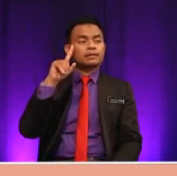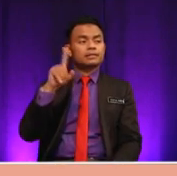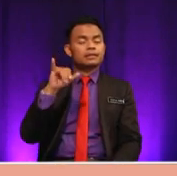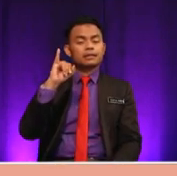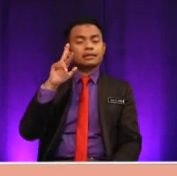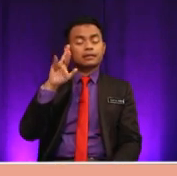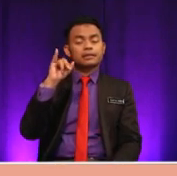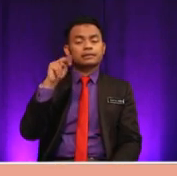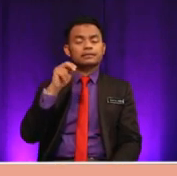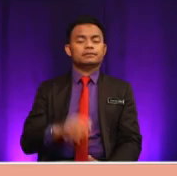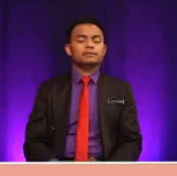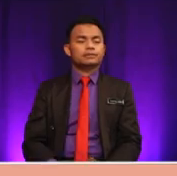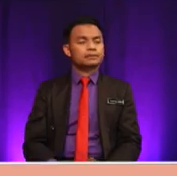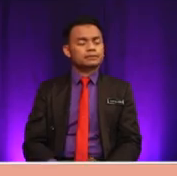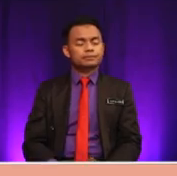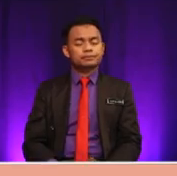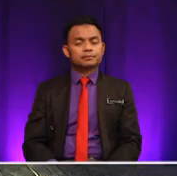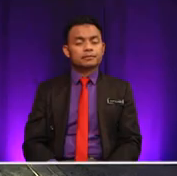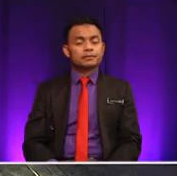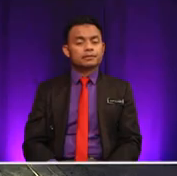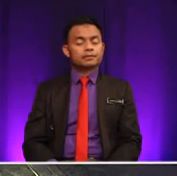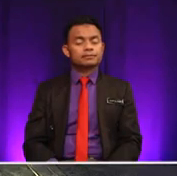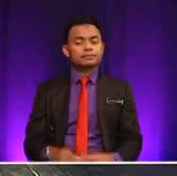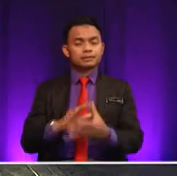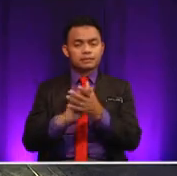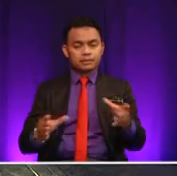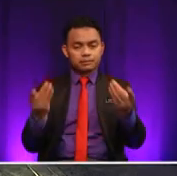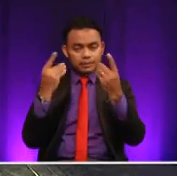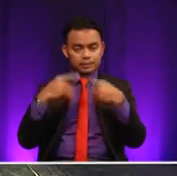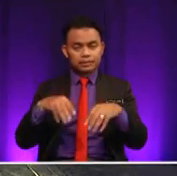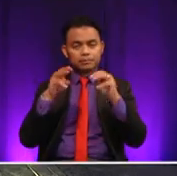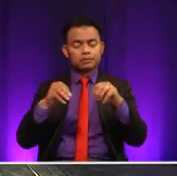baik selamat datang murid-murid dari SMK Abu Bakar